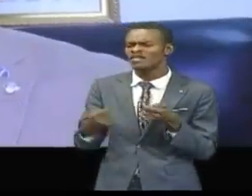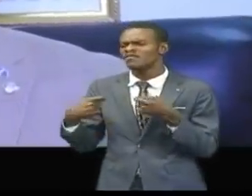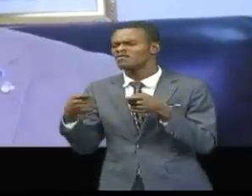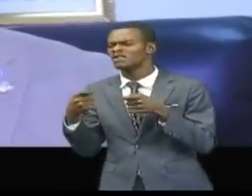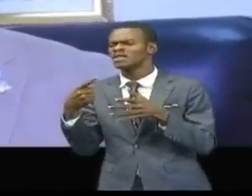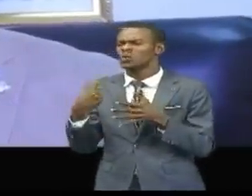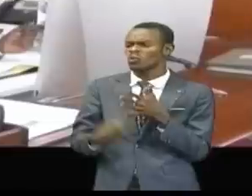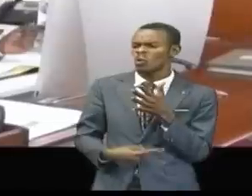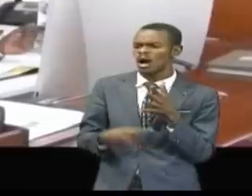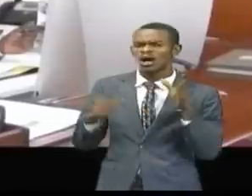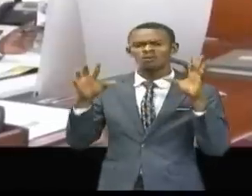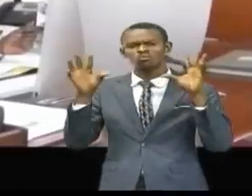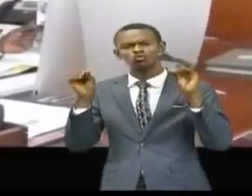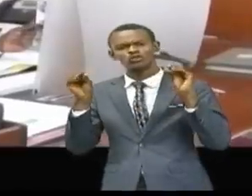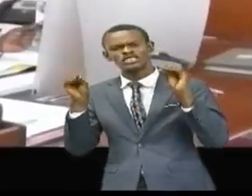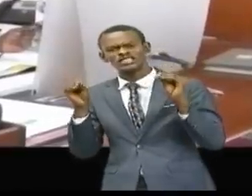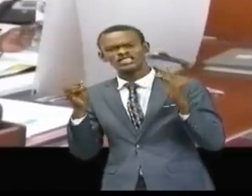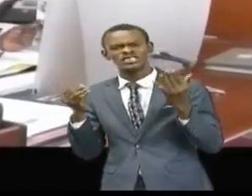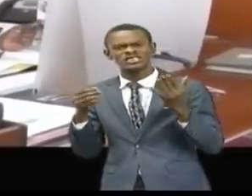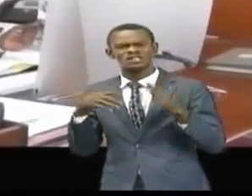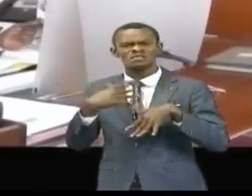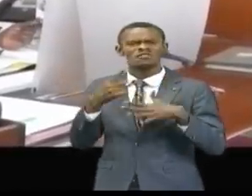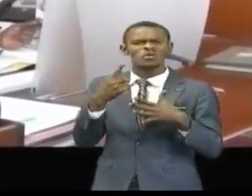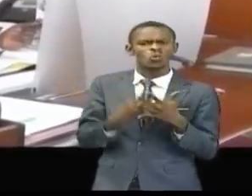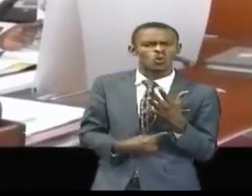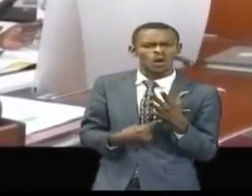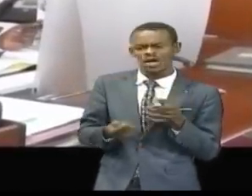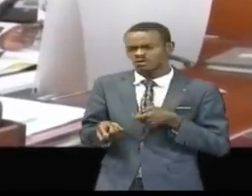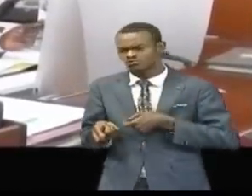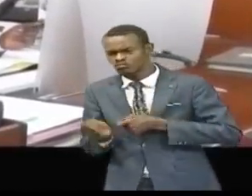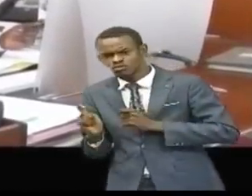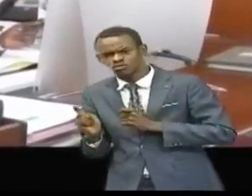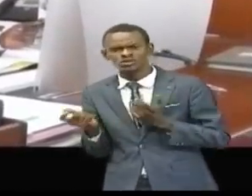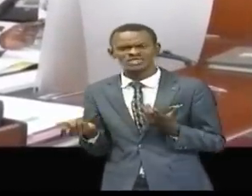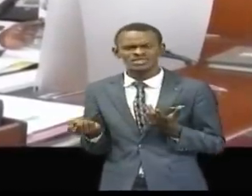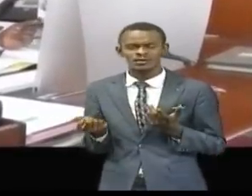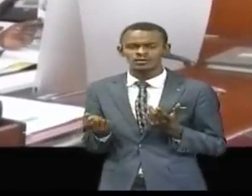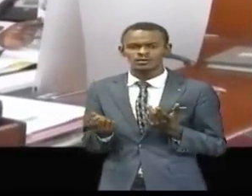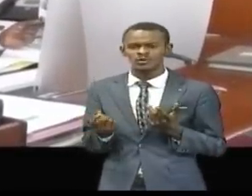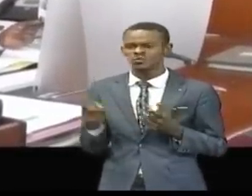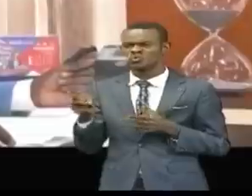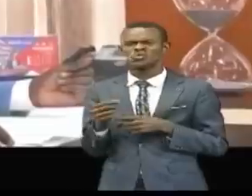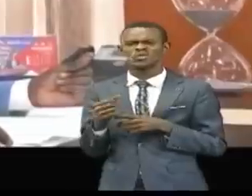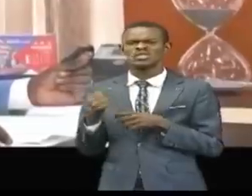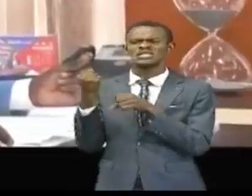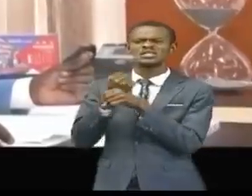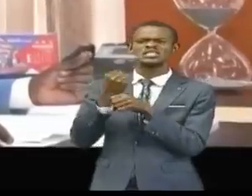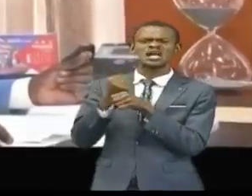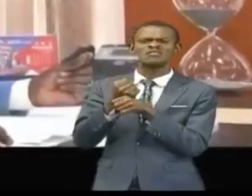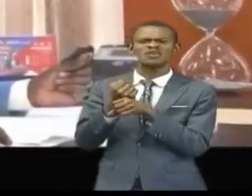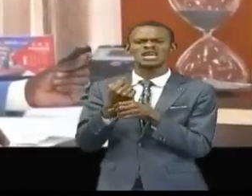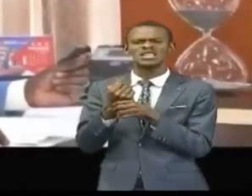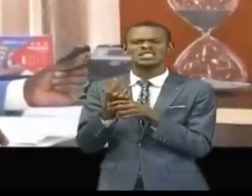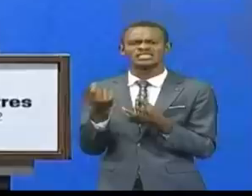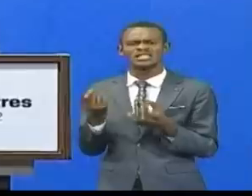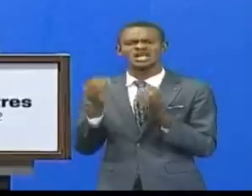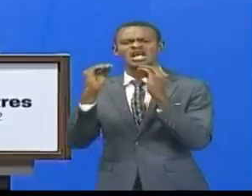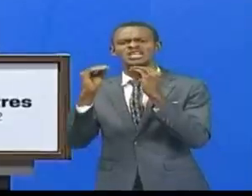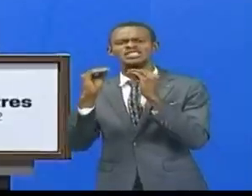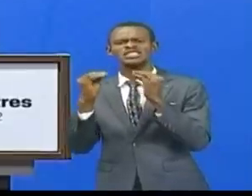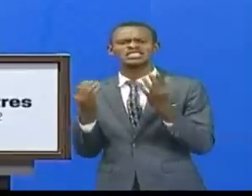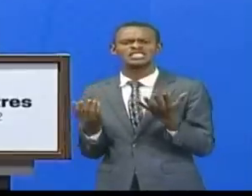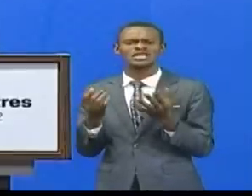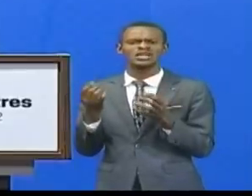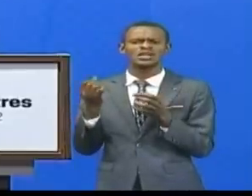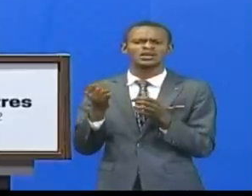commerciales, immobilières et artisanales, des bénéfices des professions non commerciales et des bénéfices de